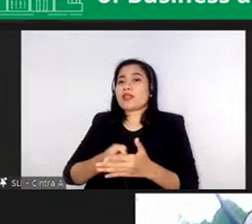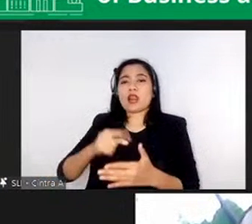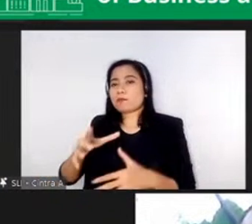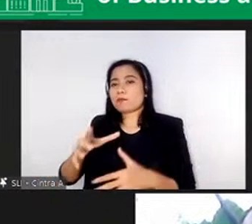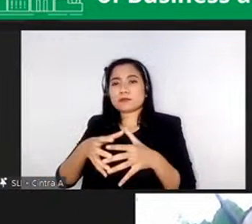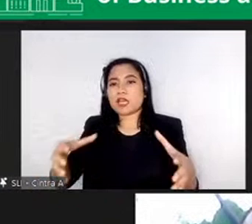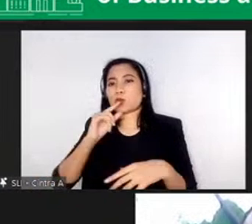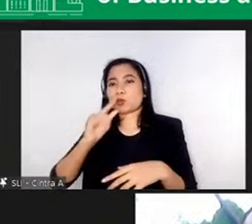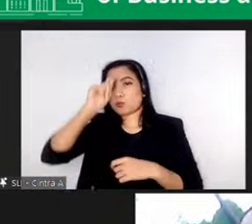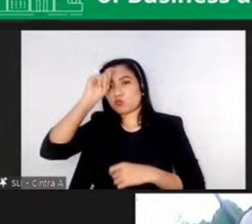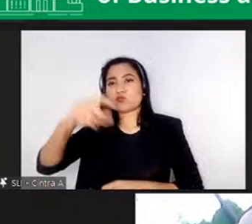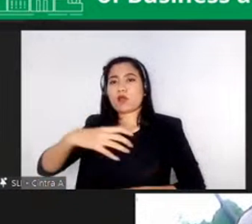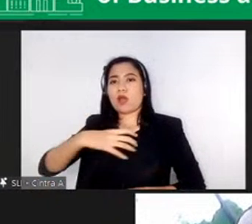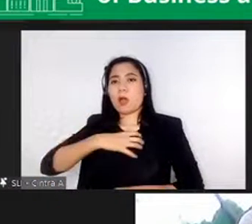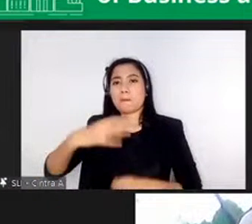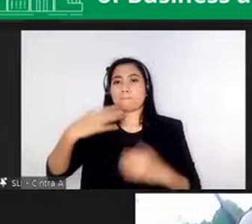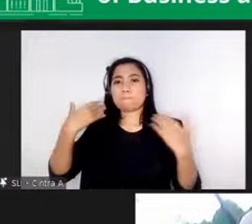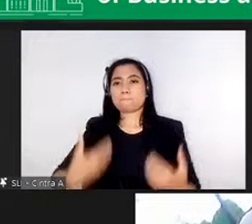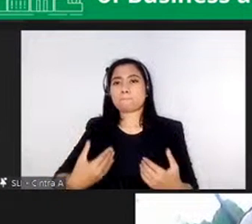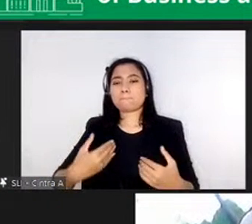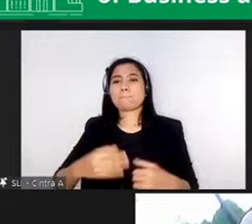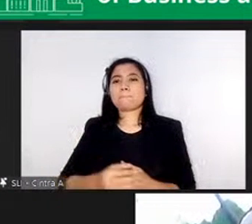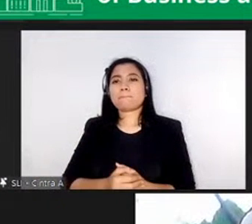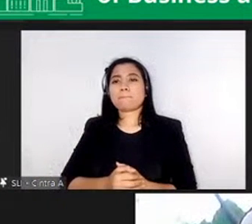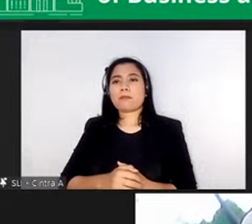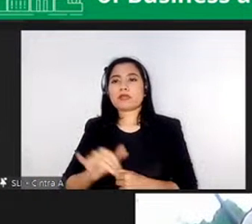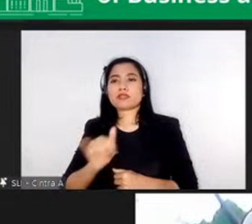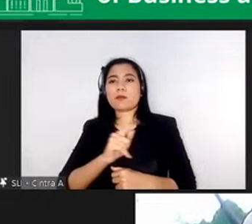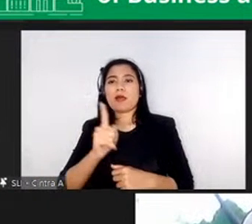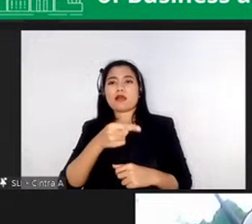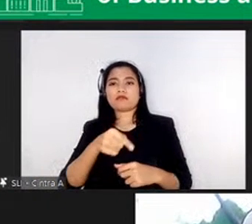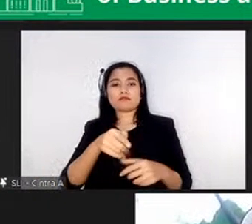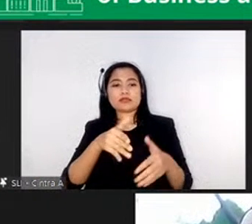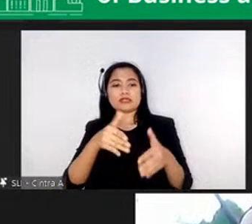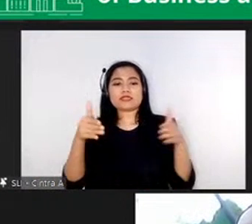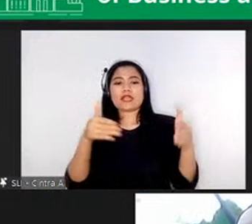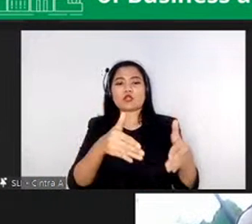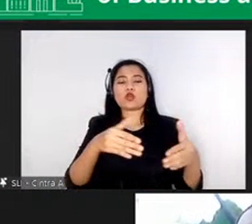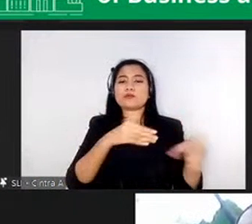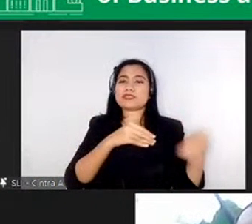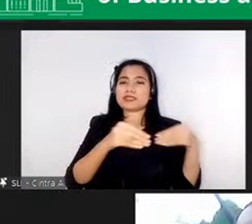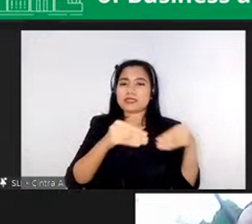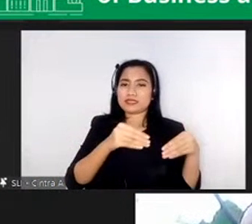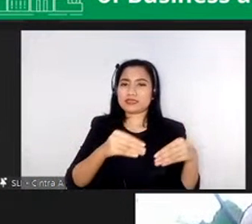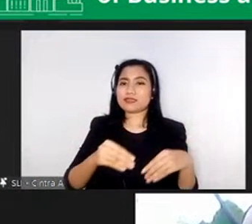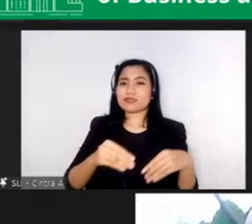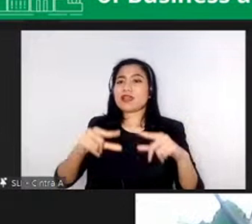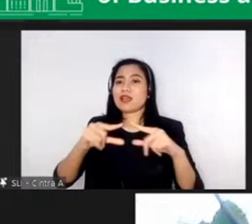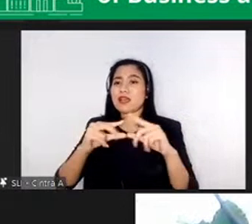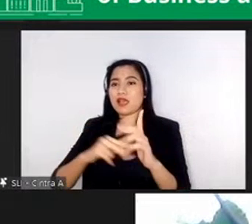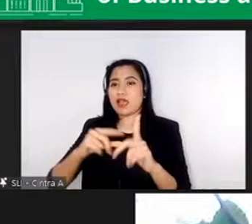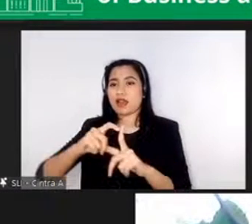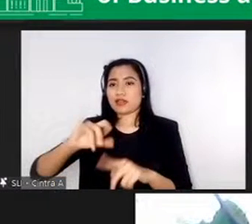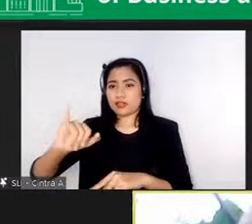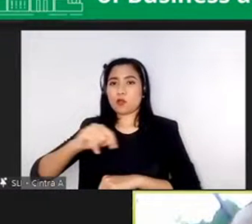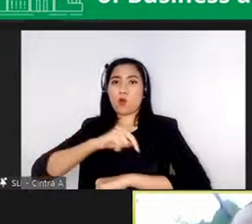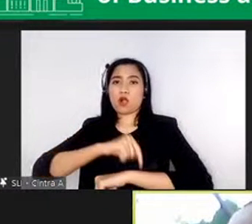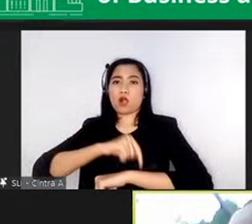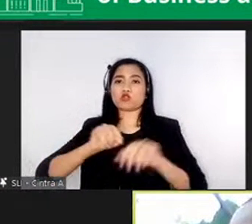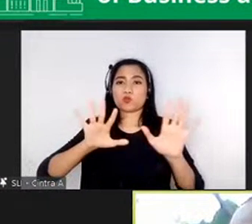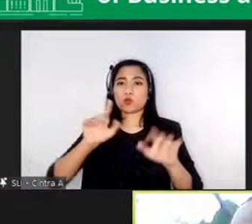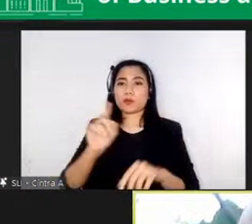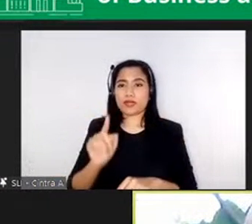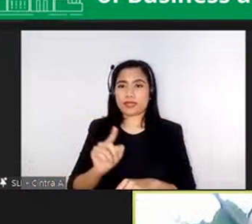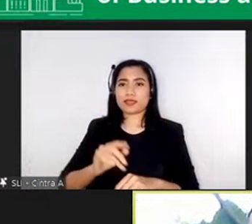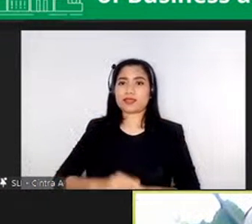HAM dan proteksi lingkungan di sektor bisnis ee Bang Andi waktunya 10 menit nanti akan saya bantu Ingatkan silakan Baik